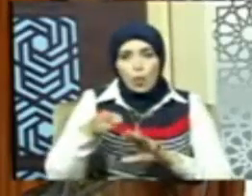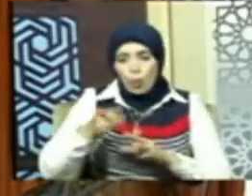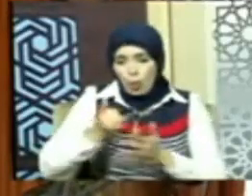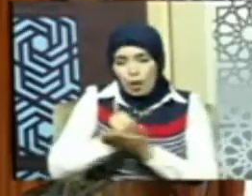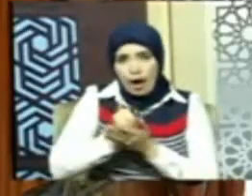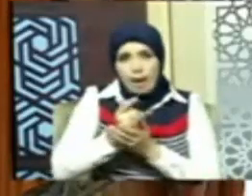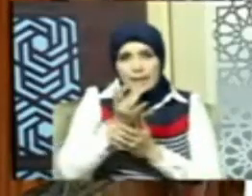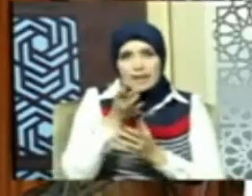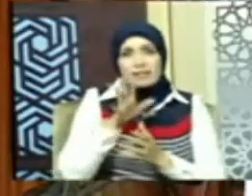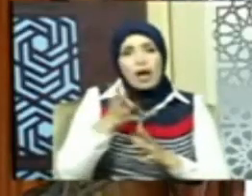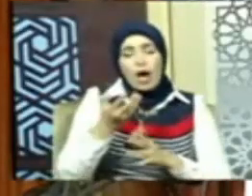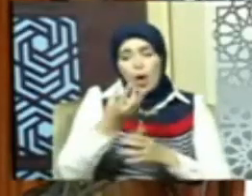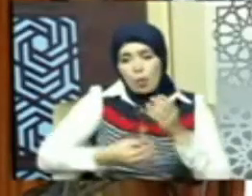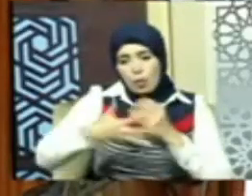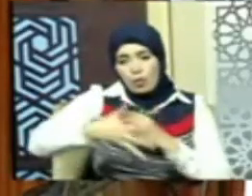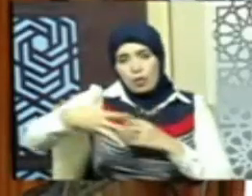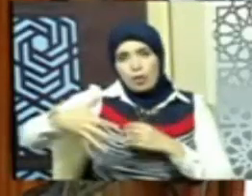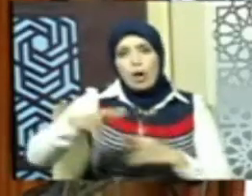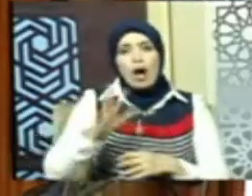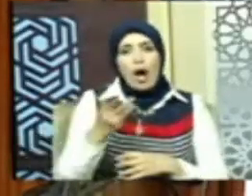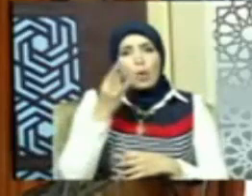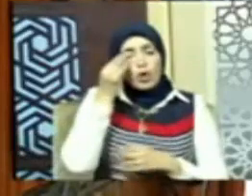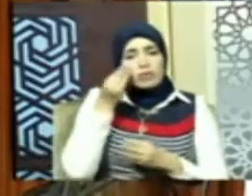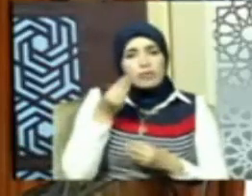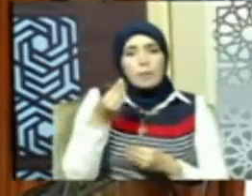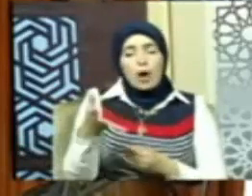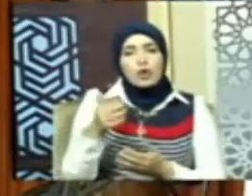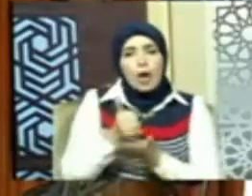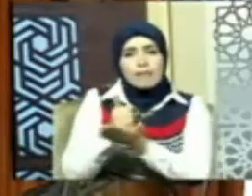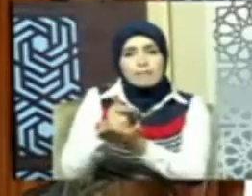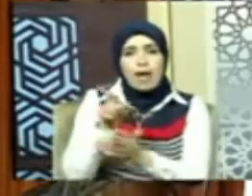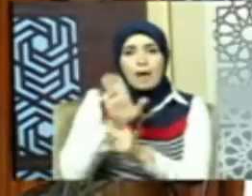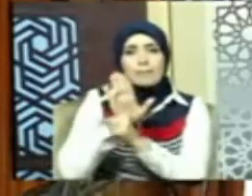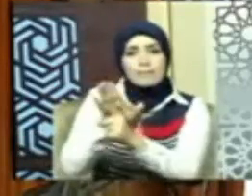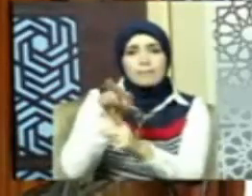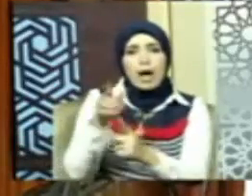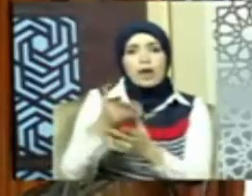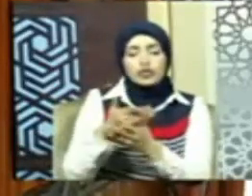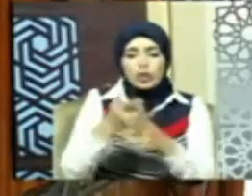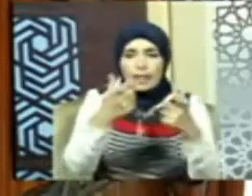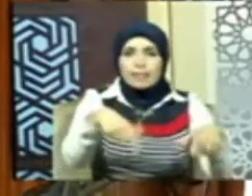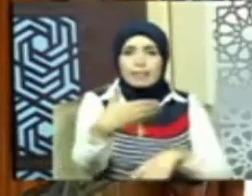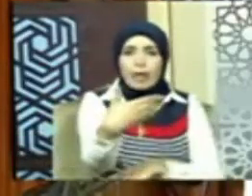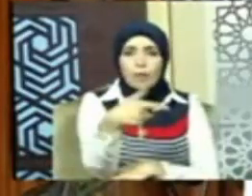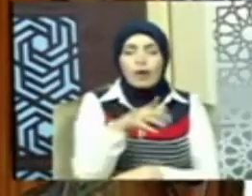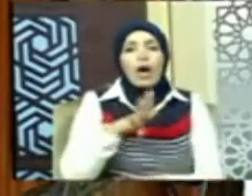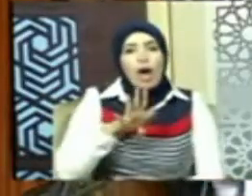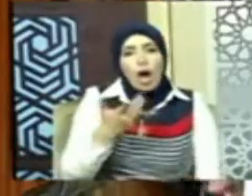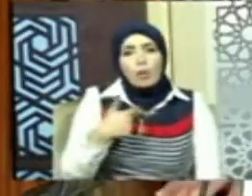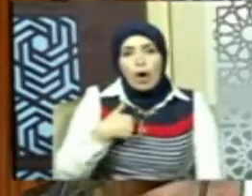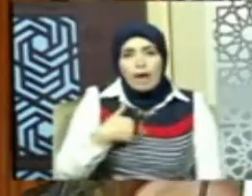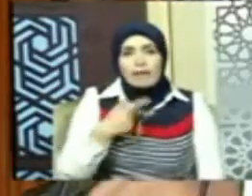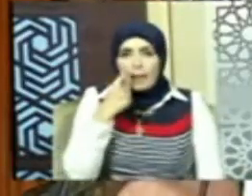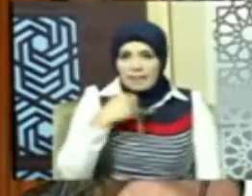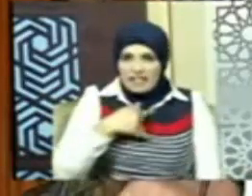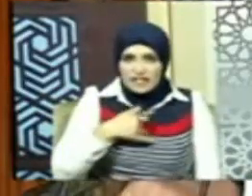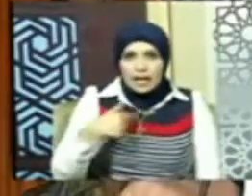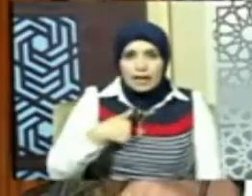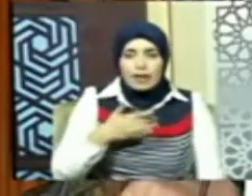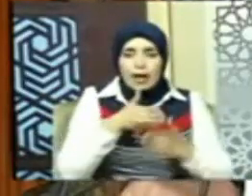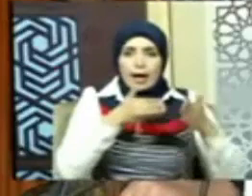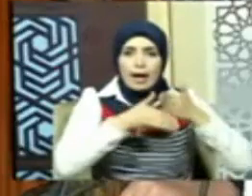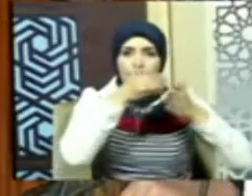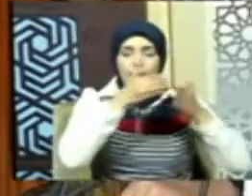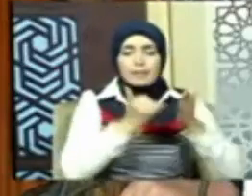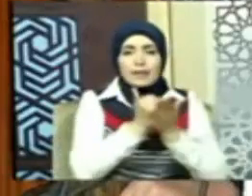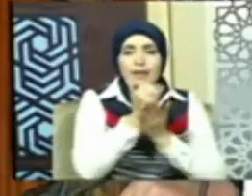ما تتبرع به أرضا لبناء مدرسة أو جامعة أو أن تقوم أنت ببناء مدرسة، من